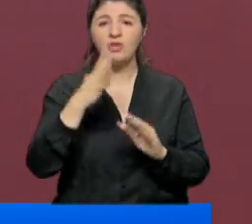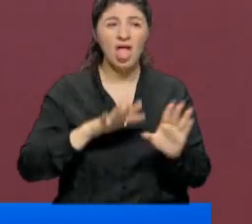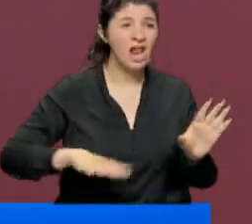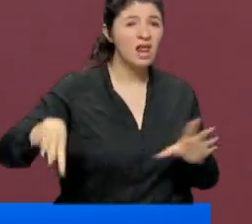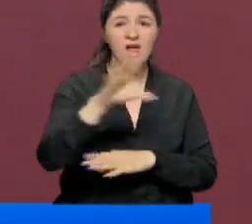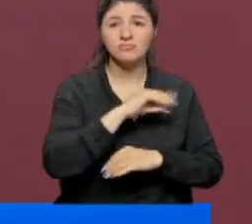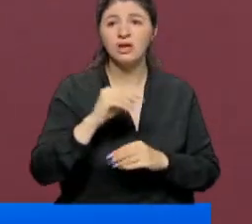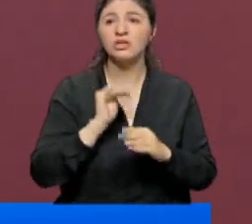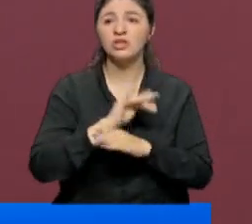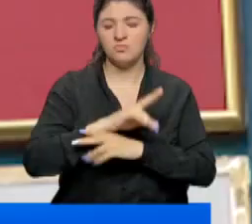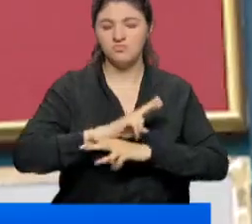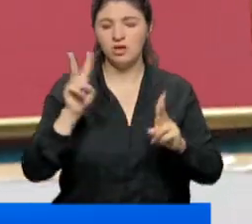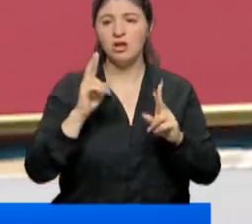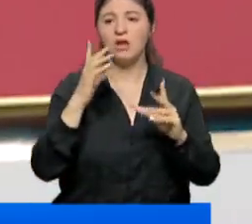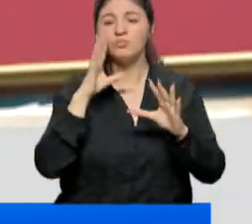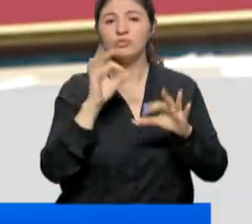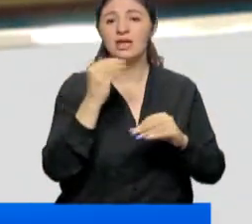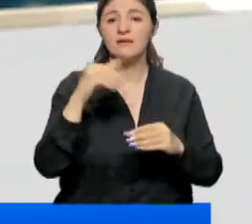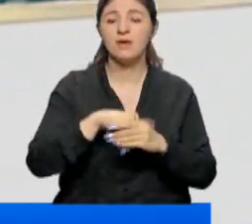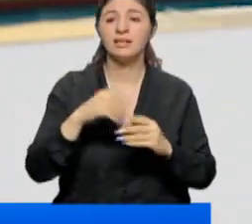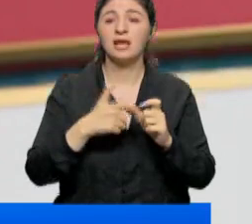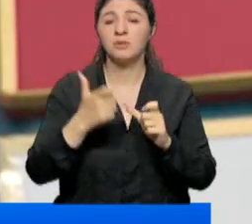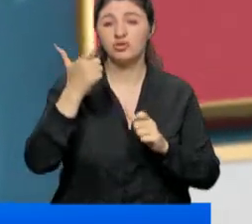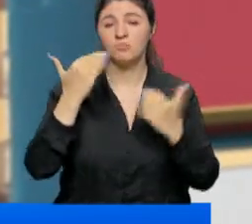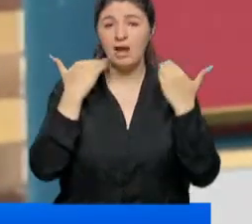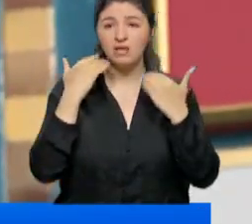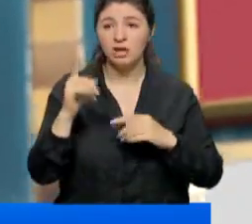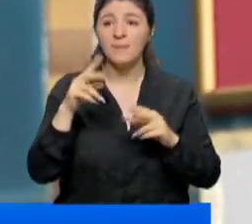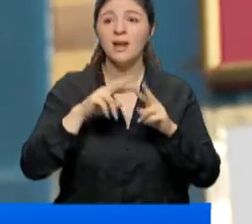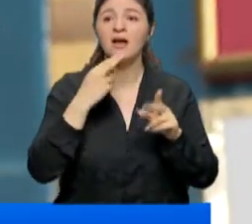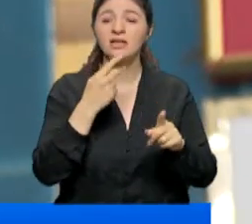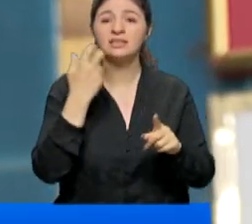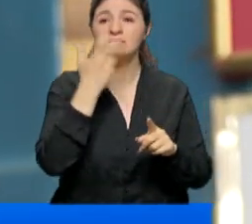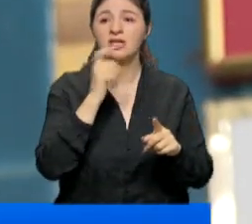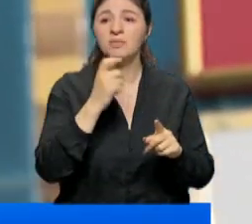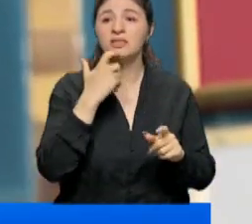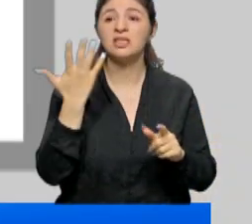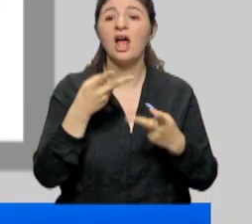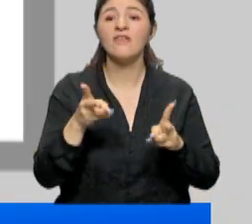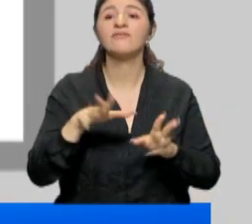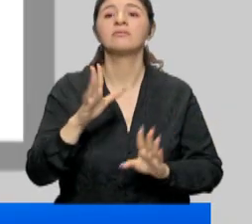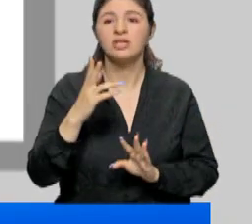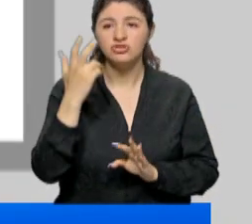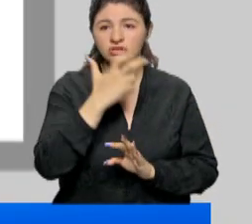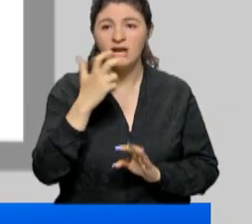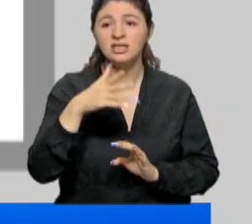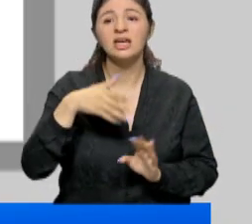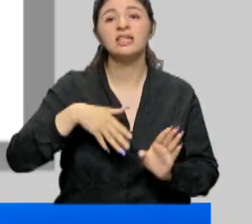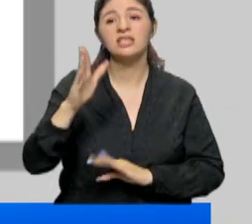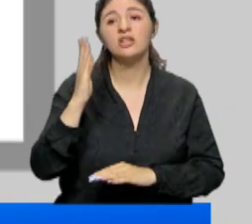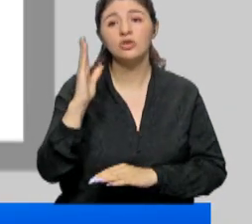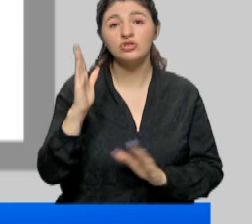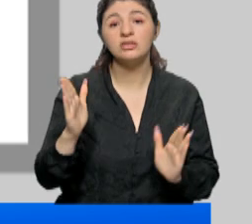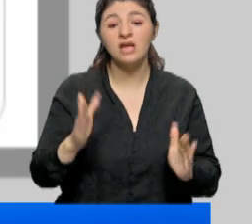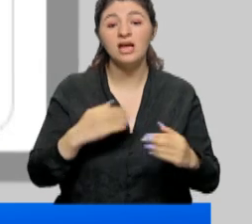dört bir yanında yaşam biçimine müdahale iyi Parti Genel Başkanı Meral Akşener sen melek musun seslendirdiği Yıllar Affetmez şarkısını gideni